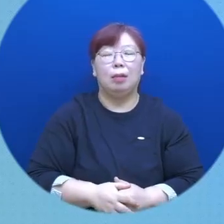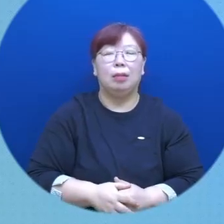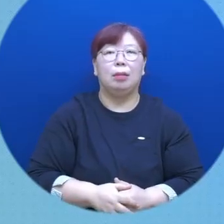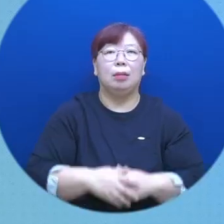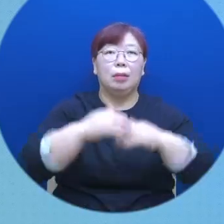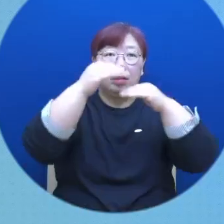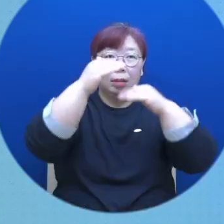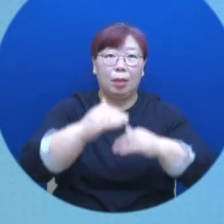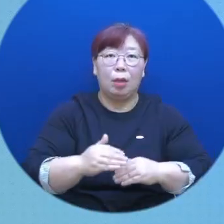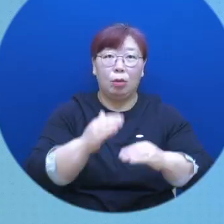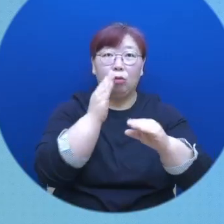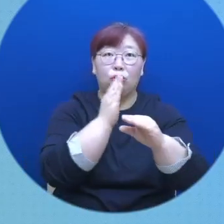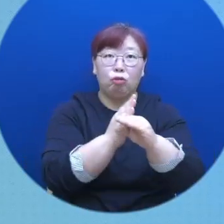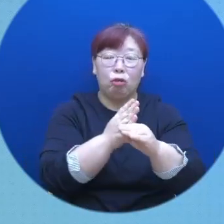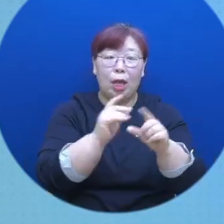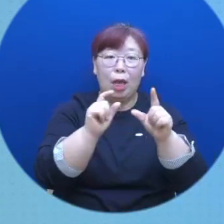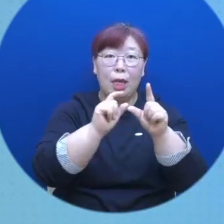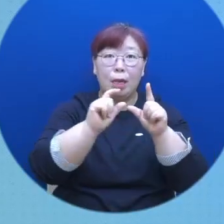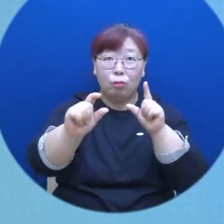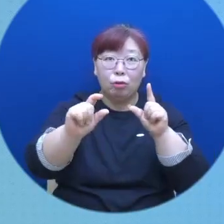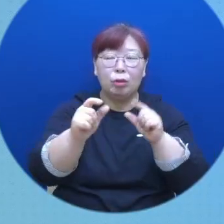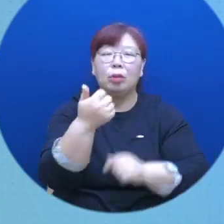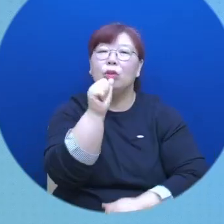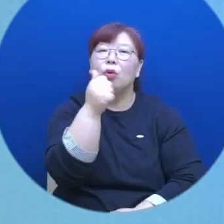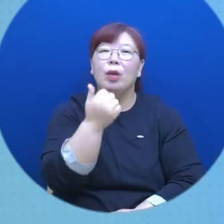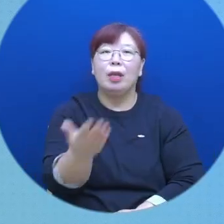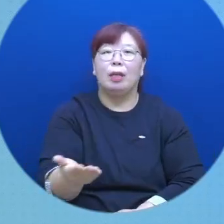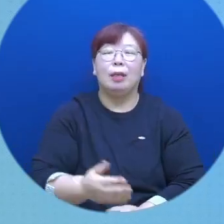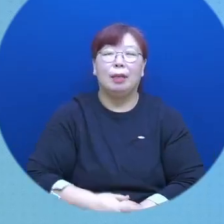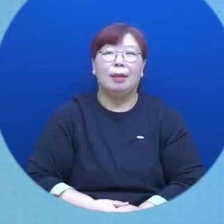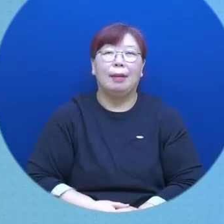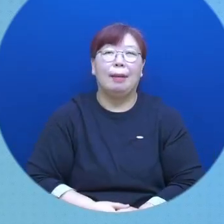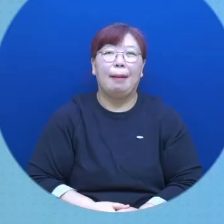한 부분을 여러분에게 소개합니다.